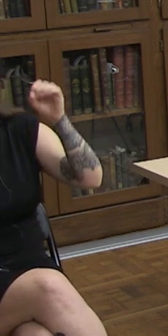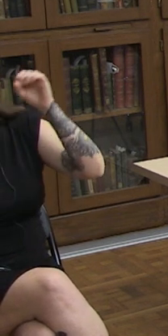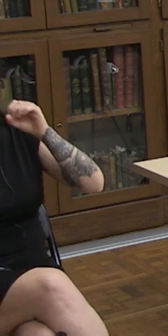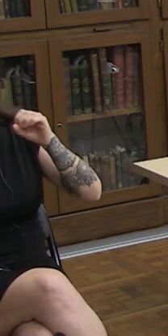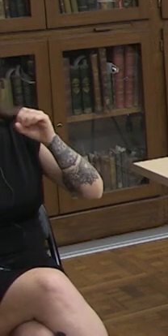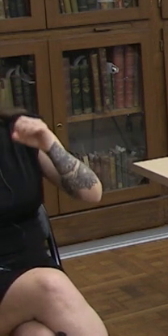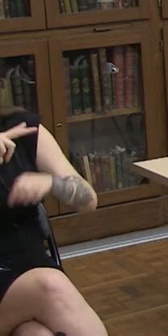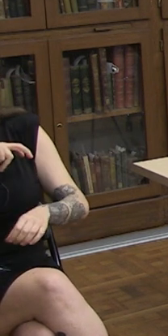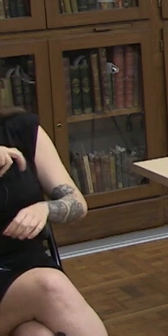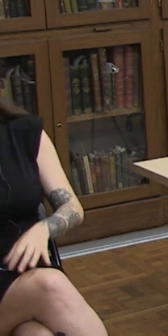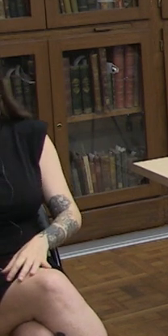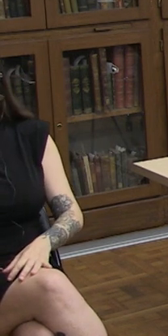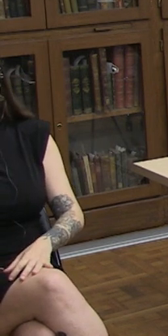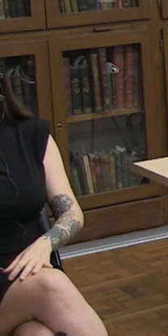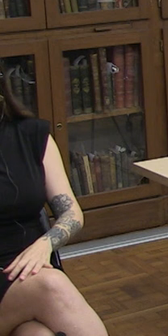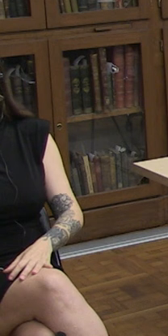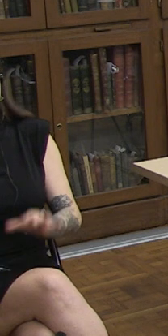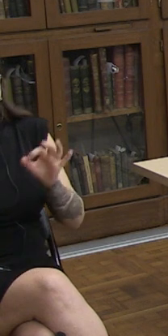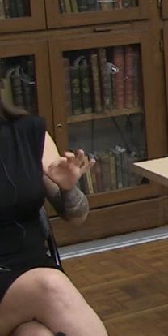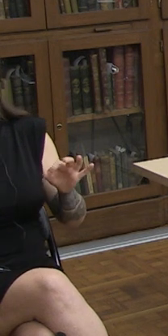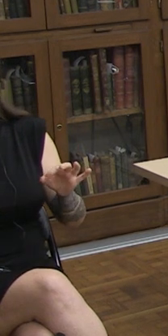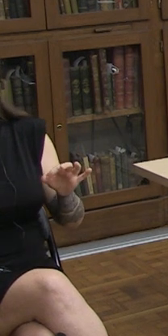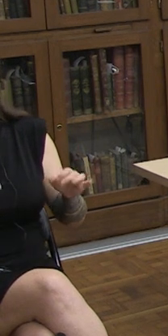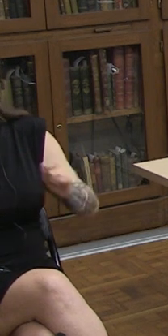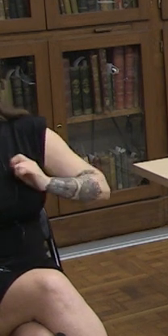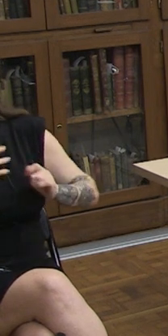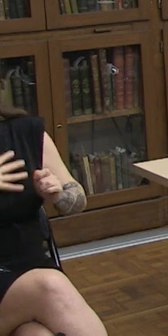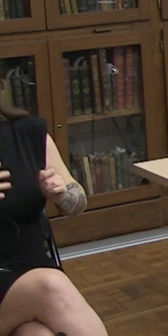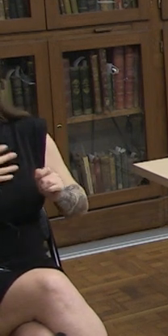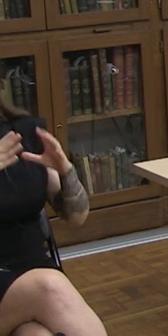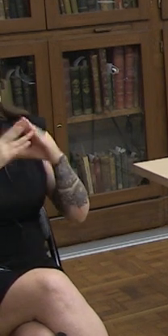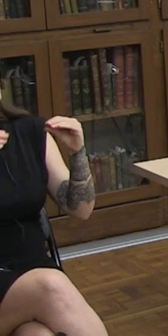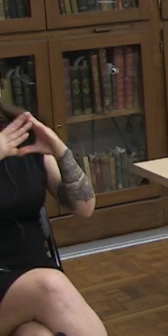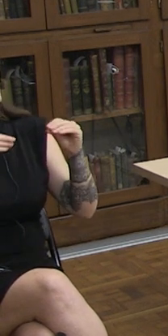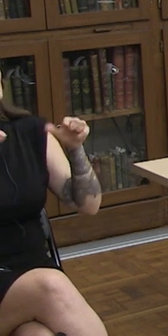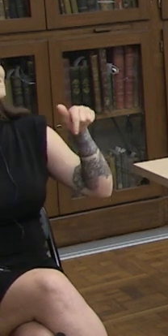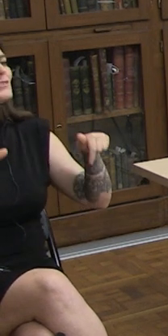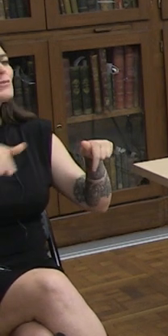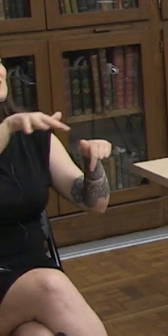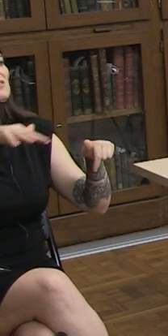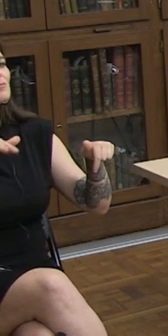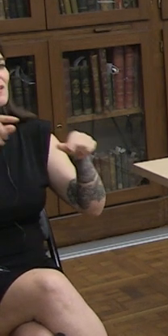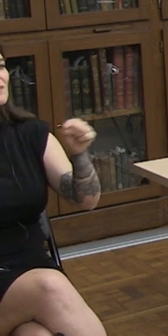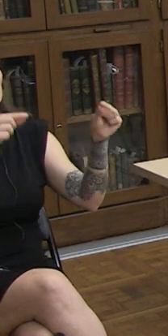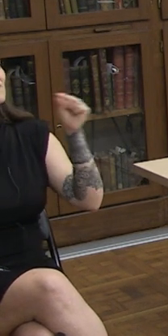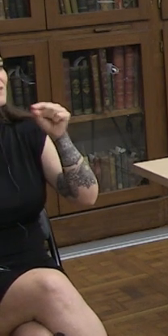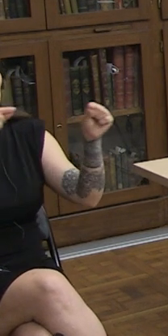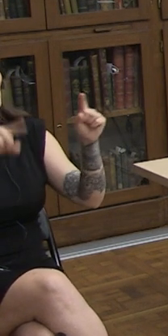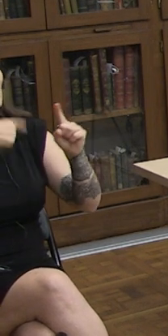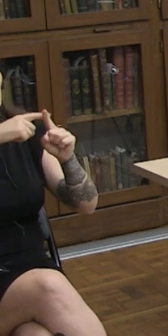Memòries, Eurom, i em satisfà veure a la Universitat que esdevé un espai de debat i de